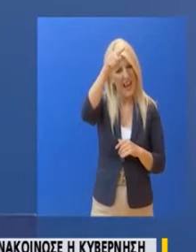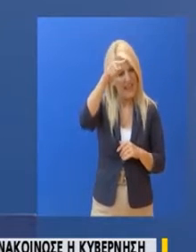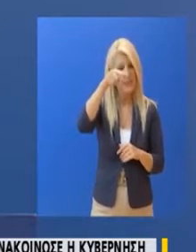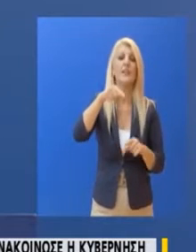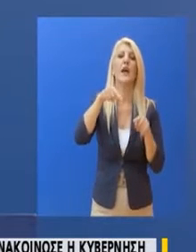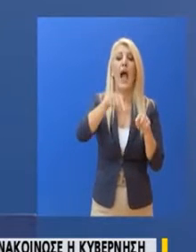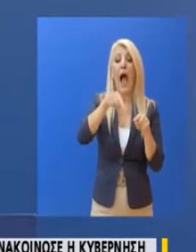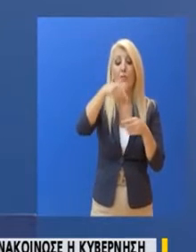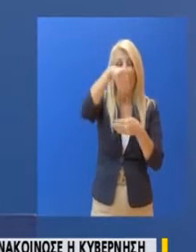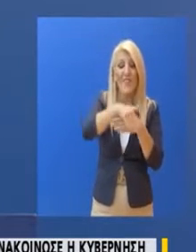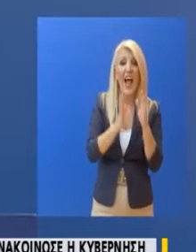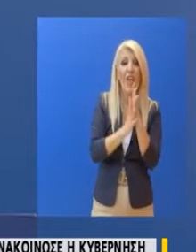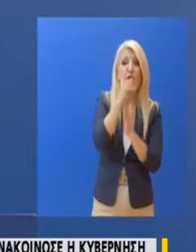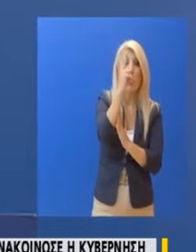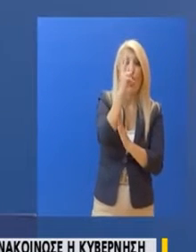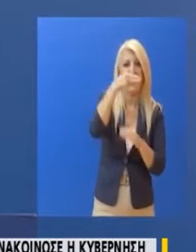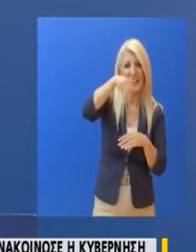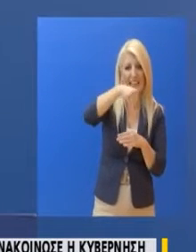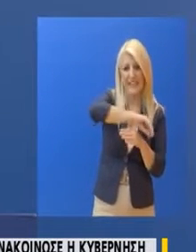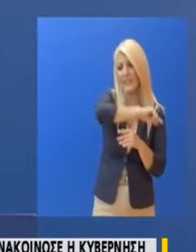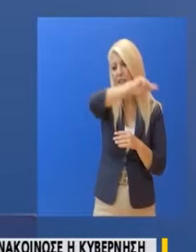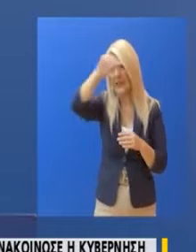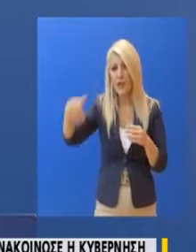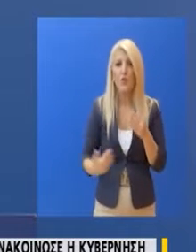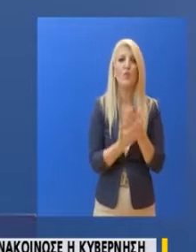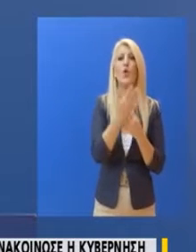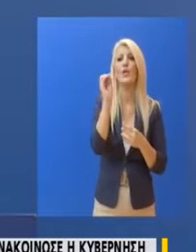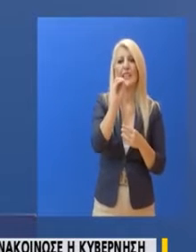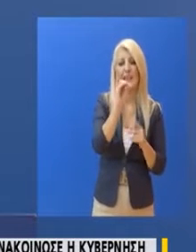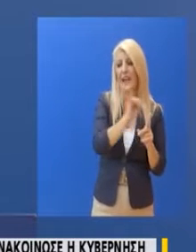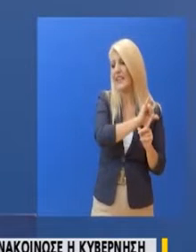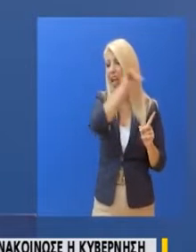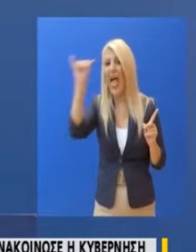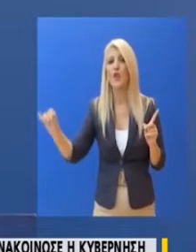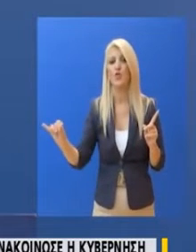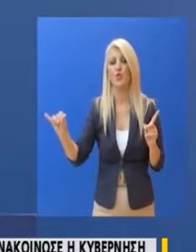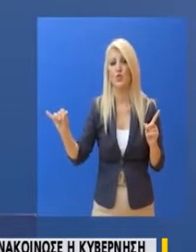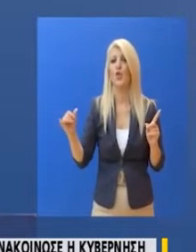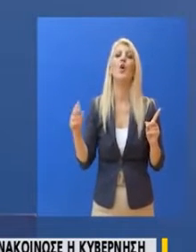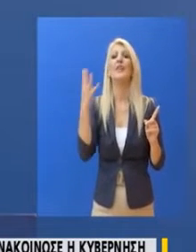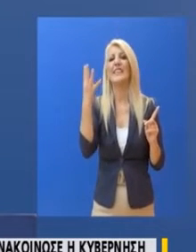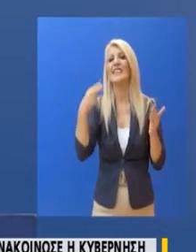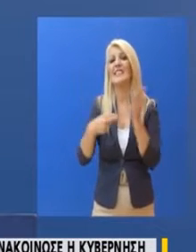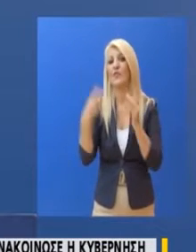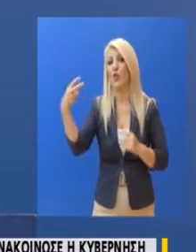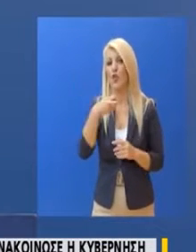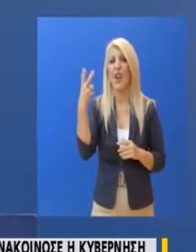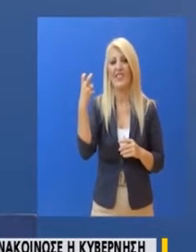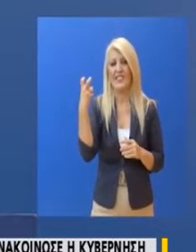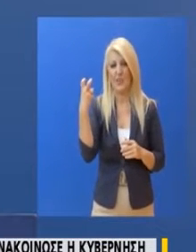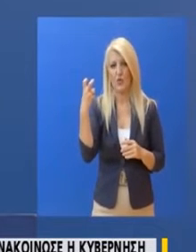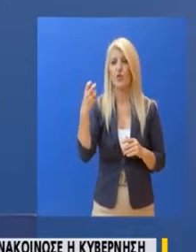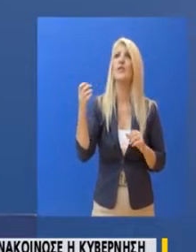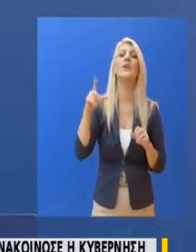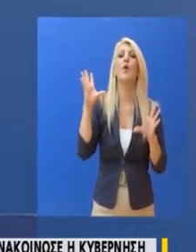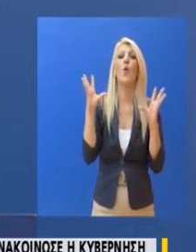3ης προς 4η 22 Ιουλίου έως και την 3η 4 Αυγούστου 2020, η είσοδος στην ελληνική επικράτεια για